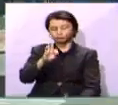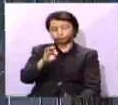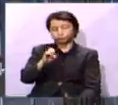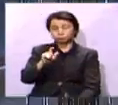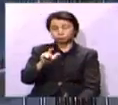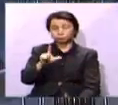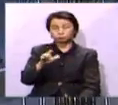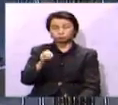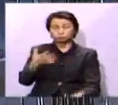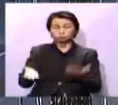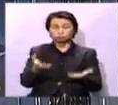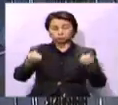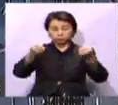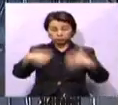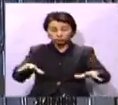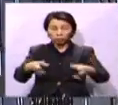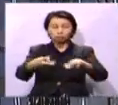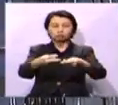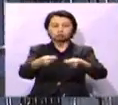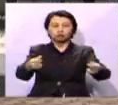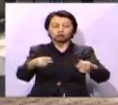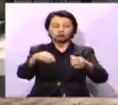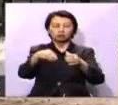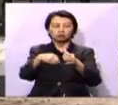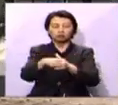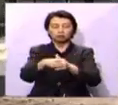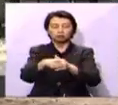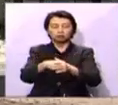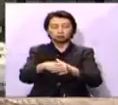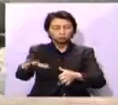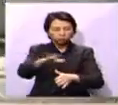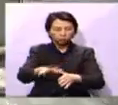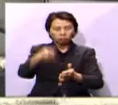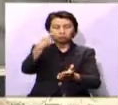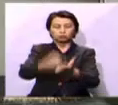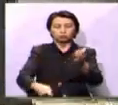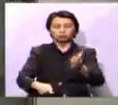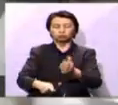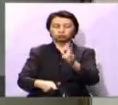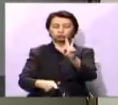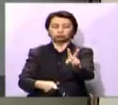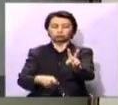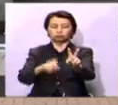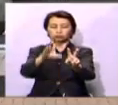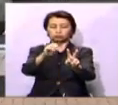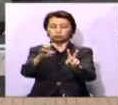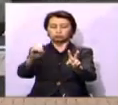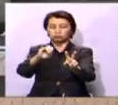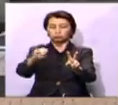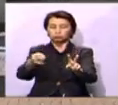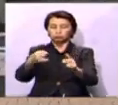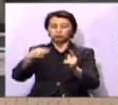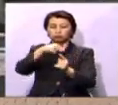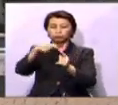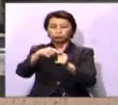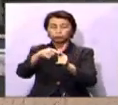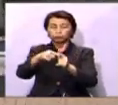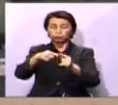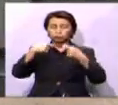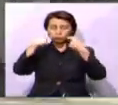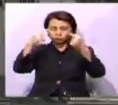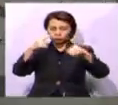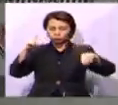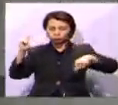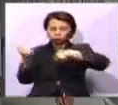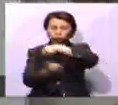berisiko kehilangan hak ke atas tanah strategik di Jalan Semarak yang dianggarkan bernilai 200 juta ringgit apabila ia dipercayai